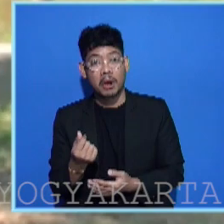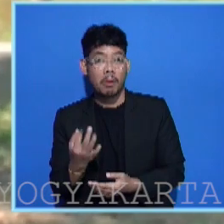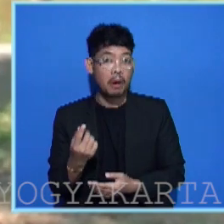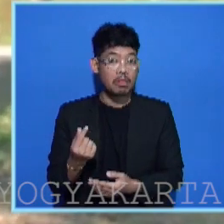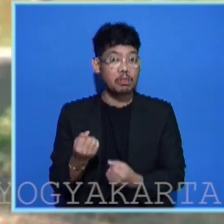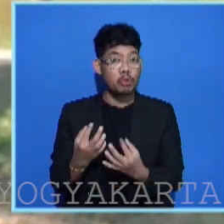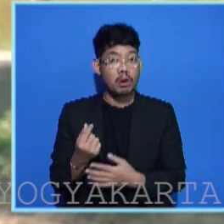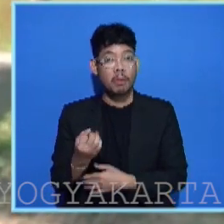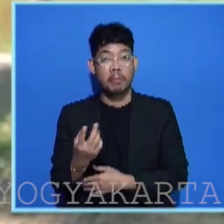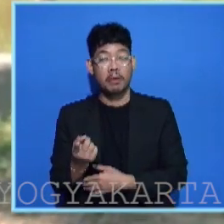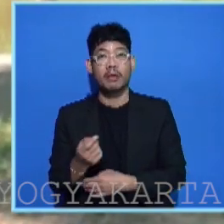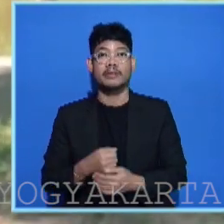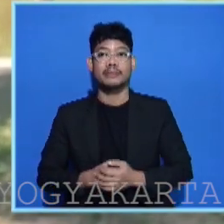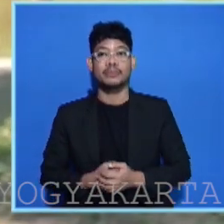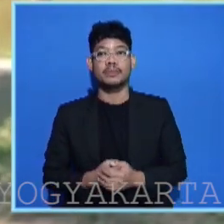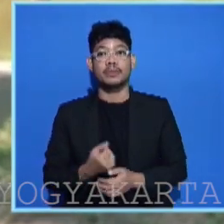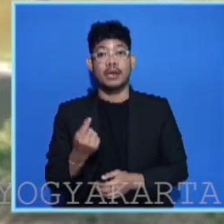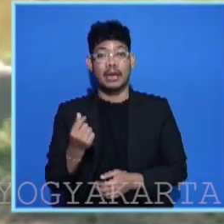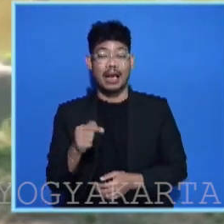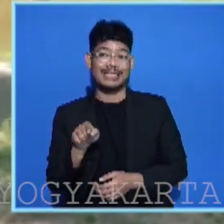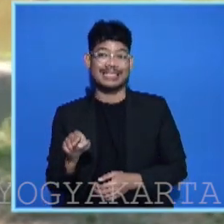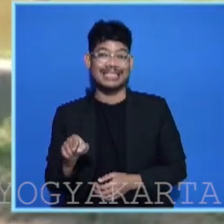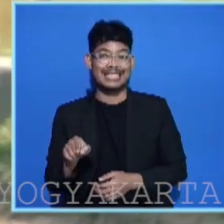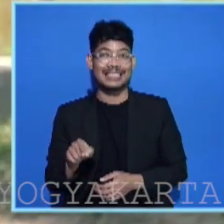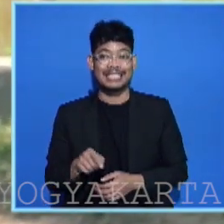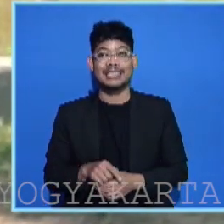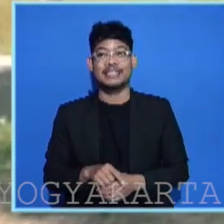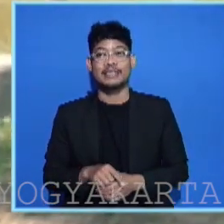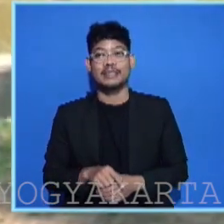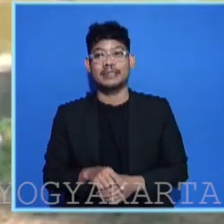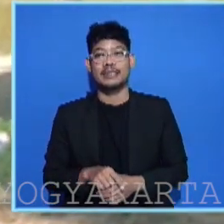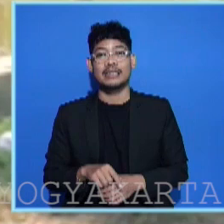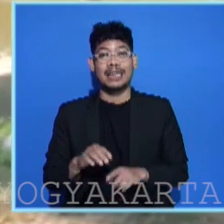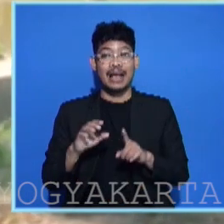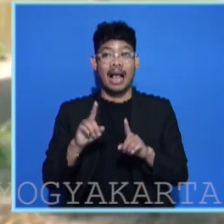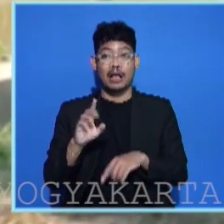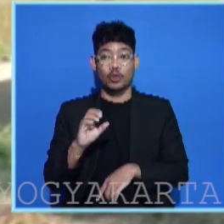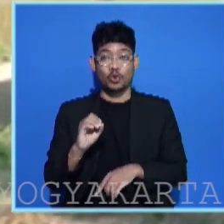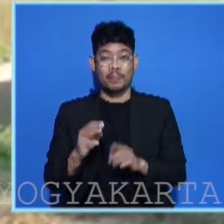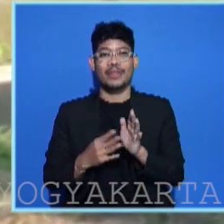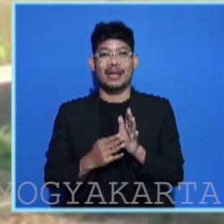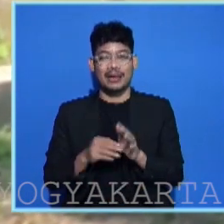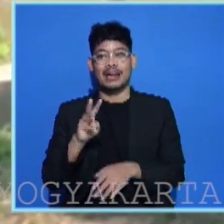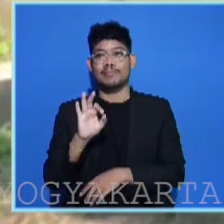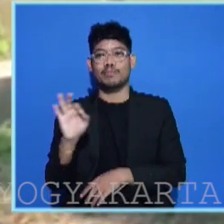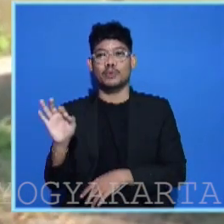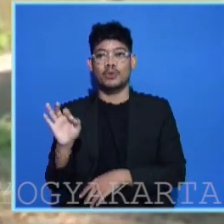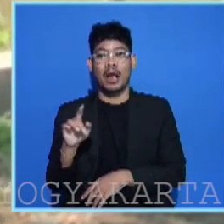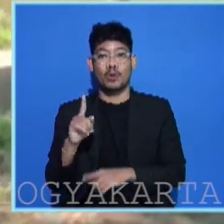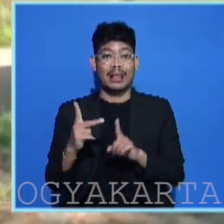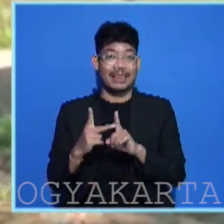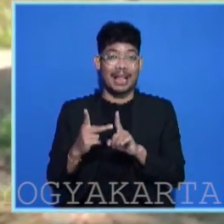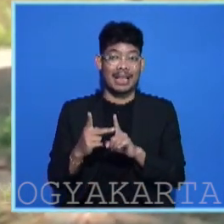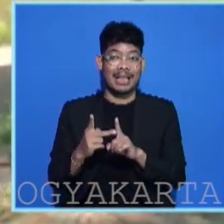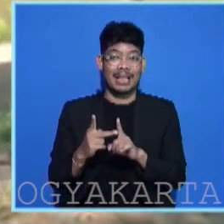Iya. Menikah per lubang. Lubang ini pun 3.000. Umpami 1 hektar